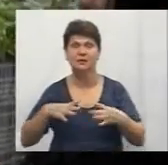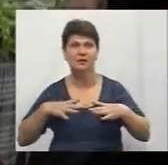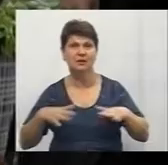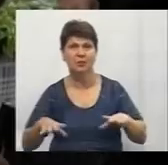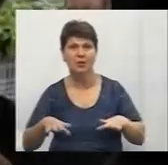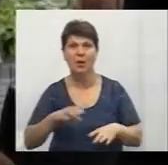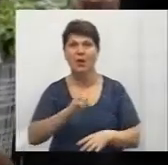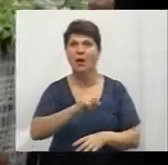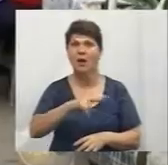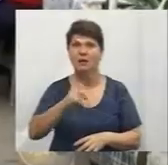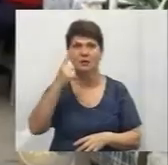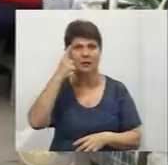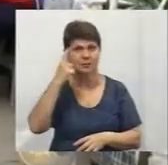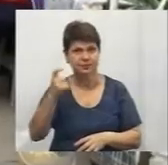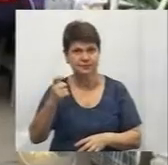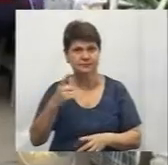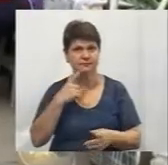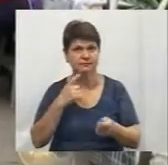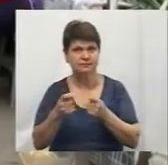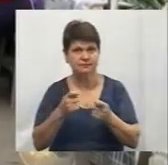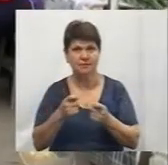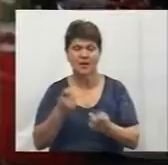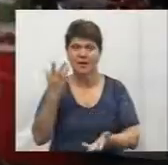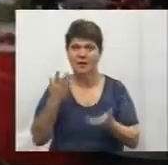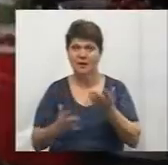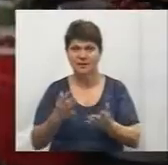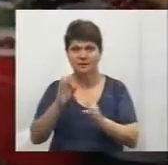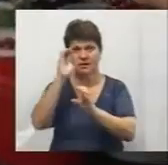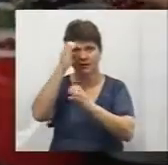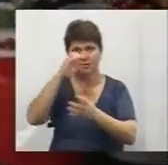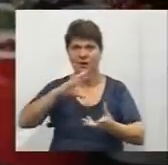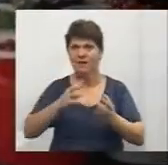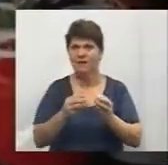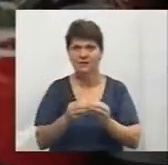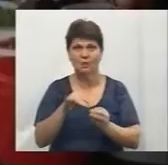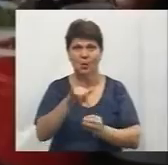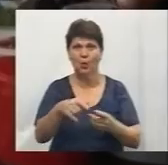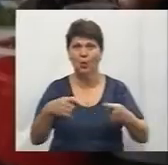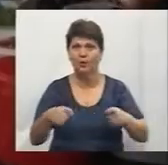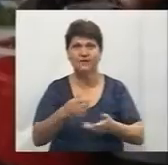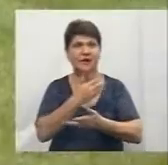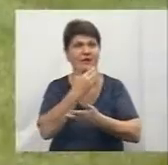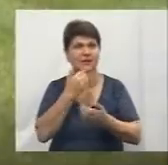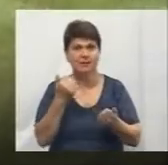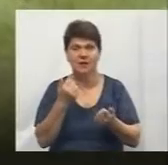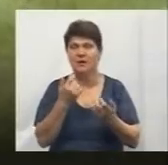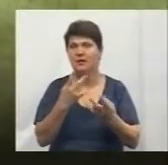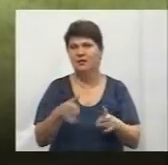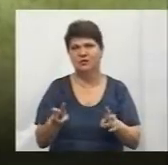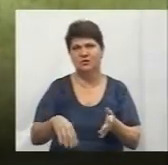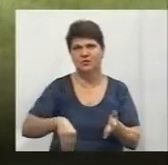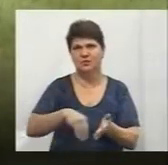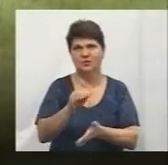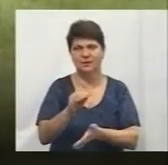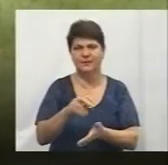якщо у продавця немає на руках лабораторного висновку, такі гриби краще не купувати. Листи направляємо до керівництва ринків